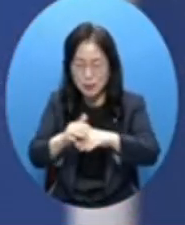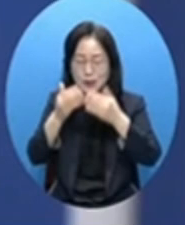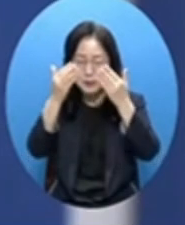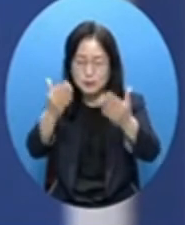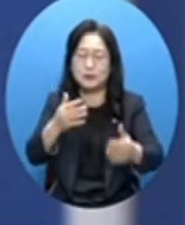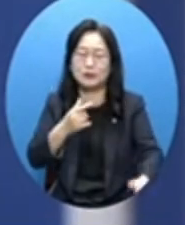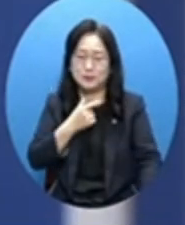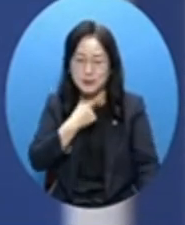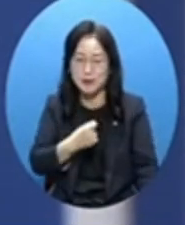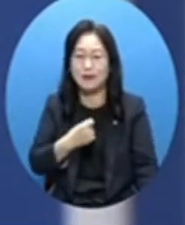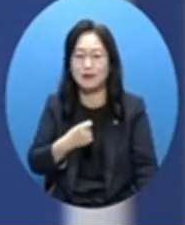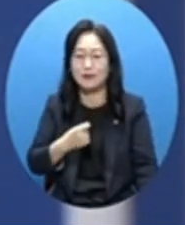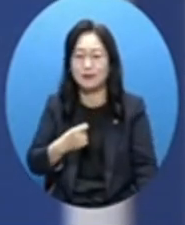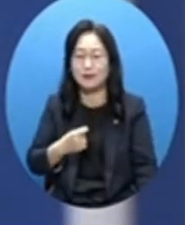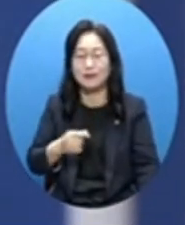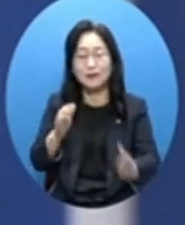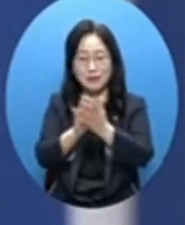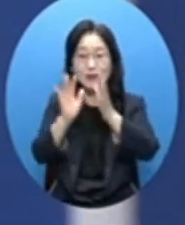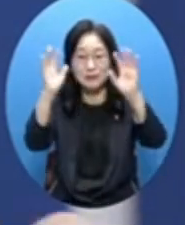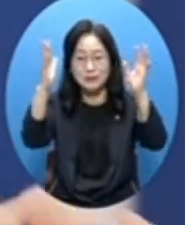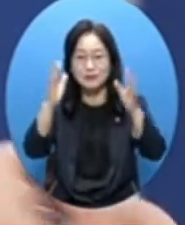싶습니다 할렐루야